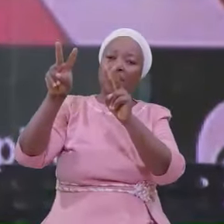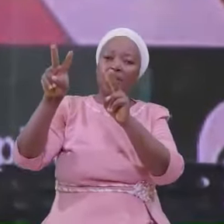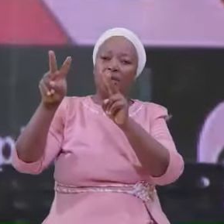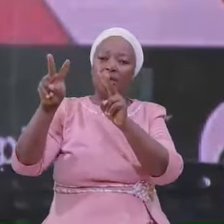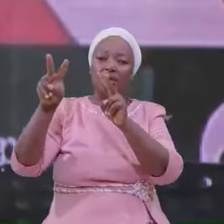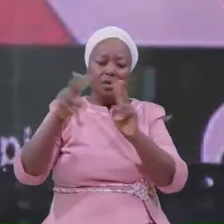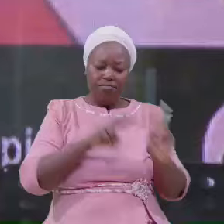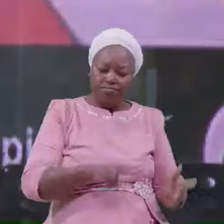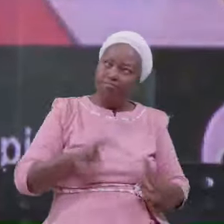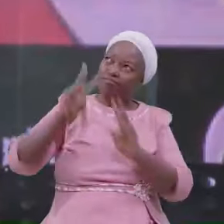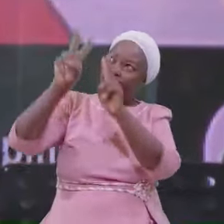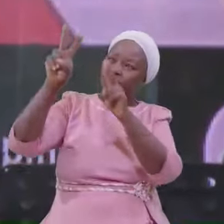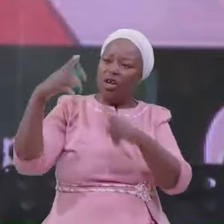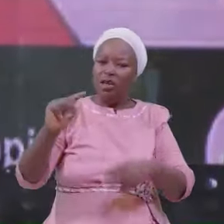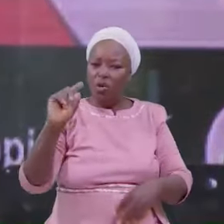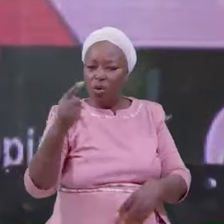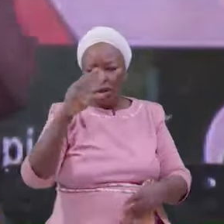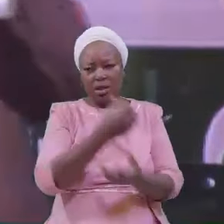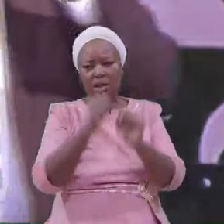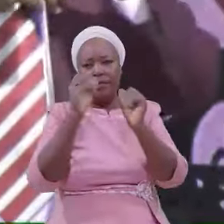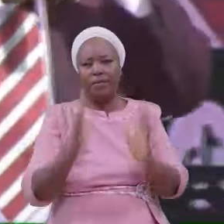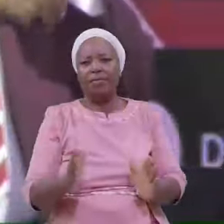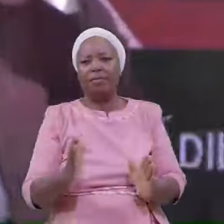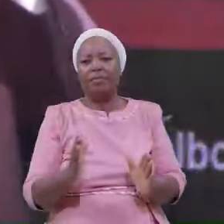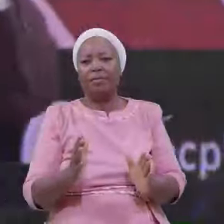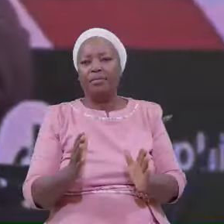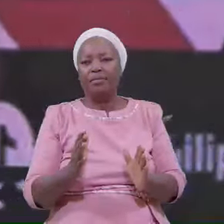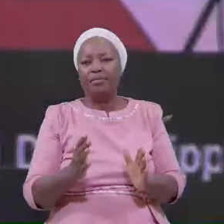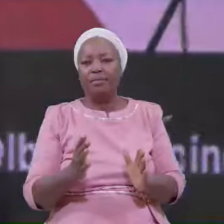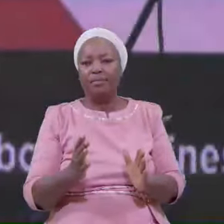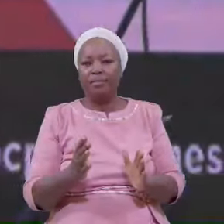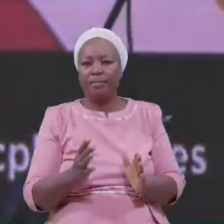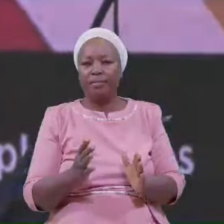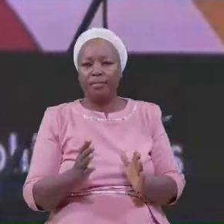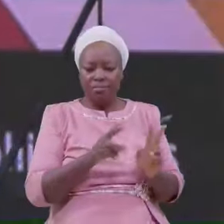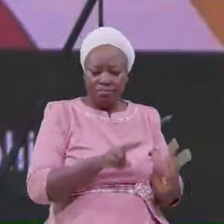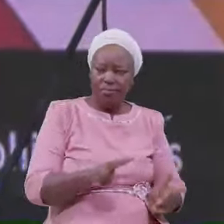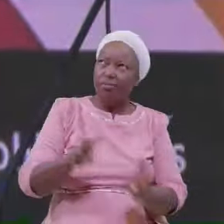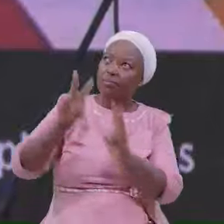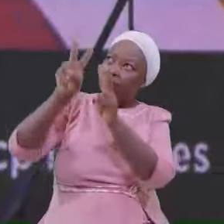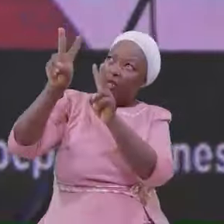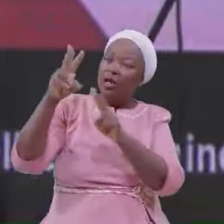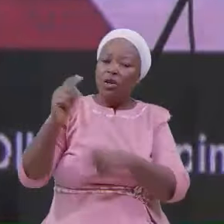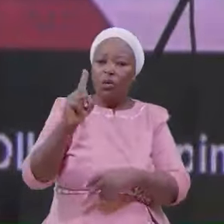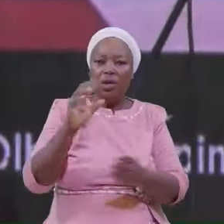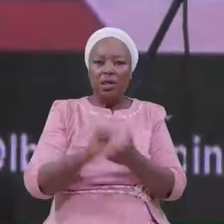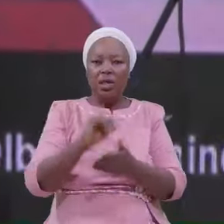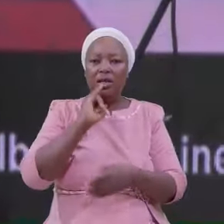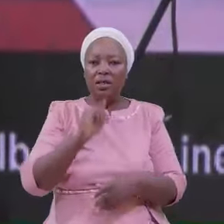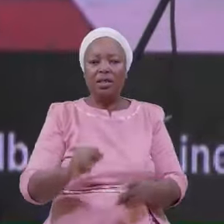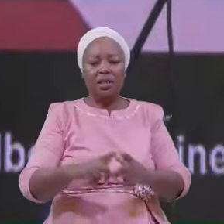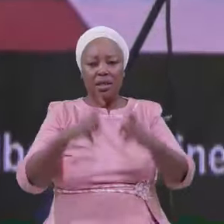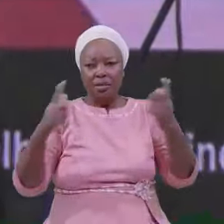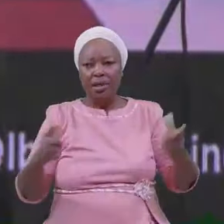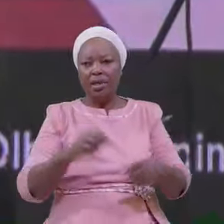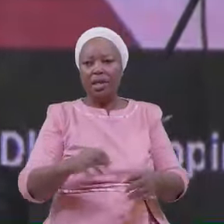the only Savior. Tignan ninyo ako, ang tanging tagapagligtas. Look unto me, the one that is mighty to save.